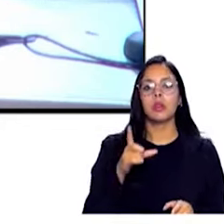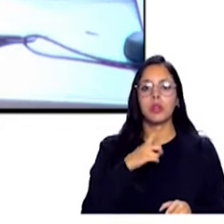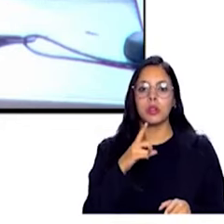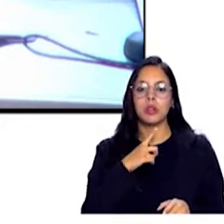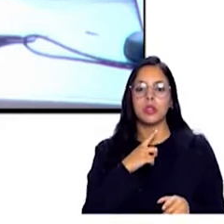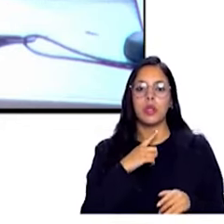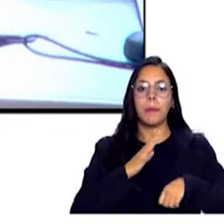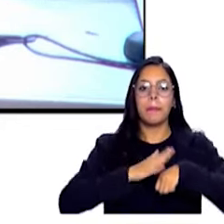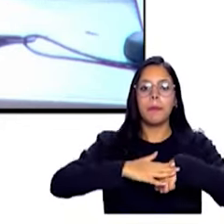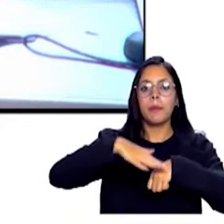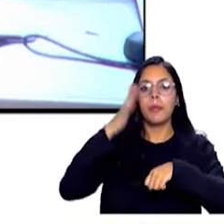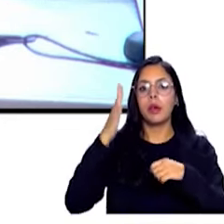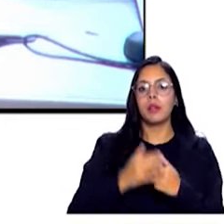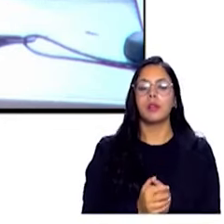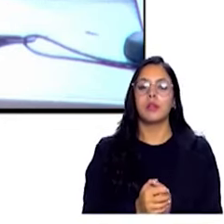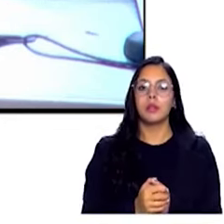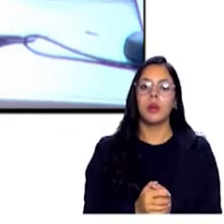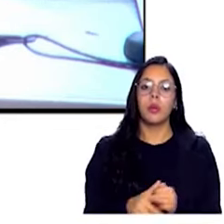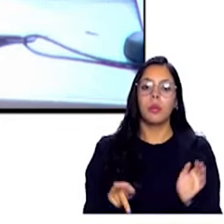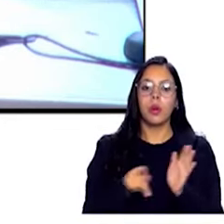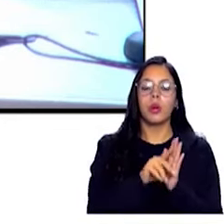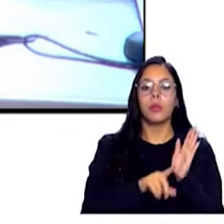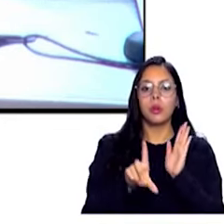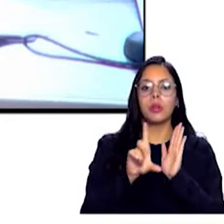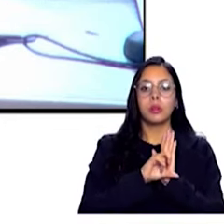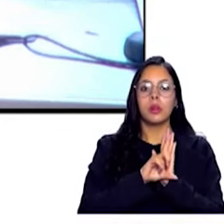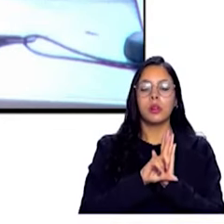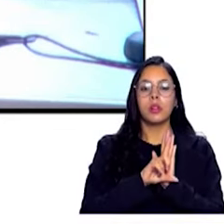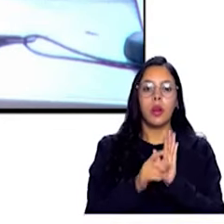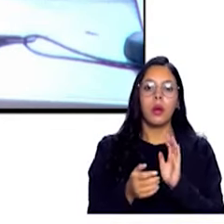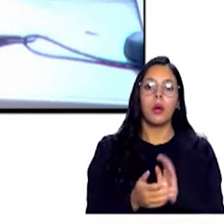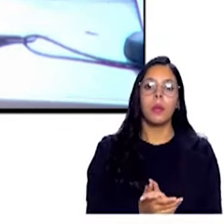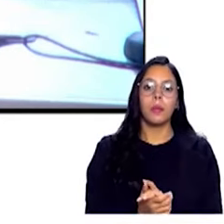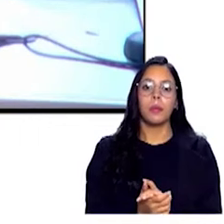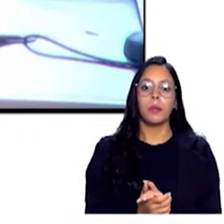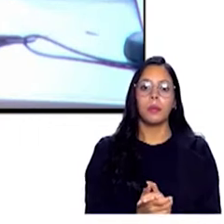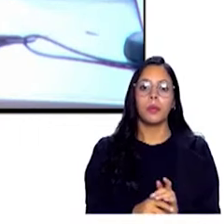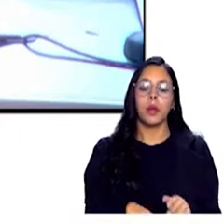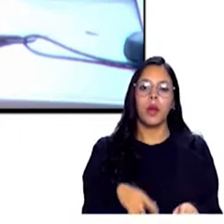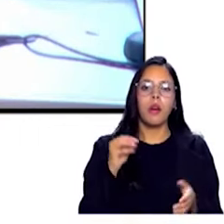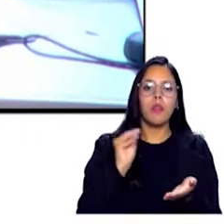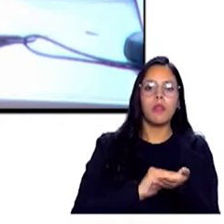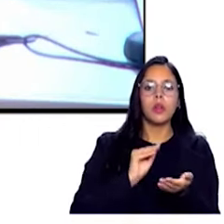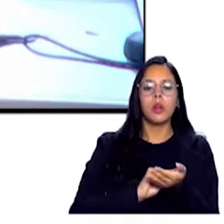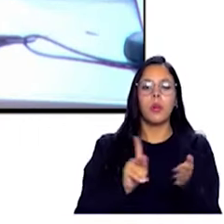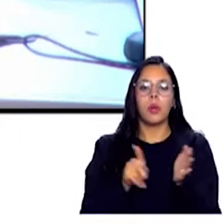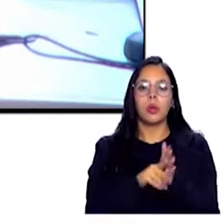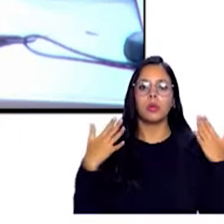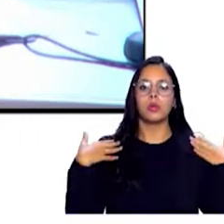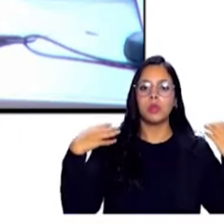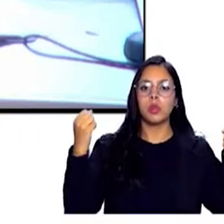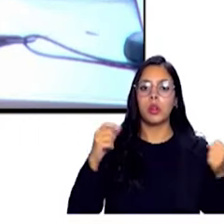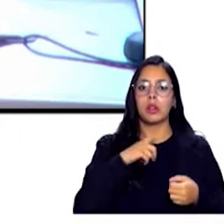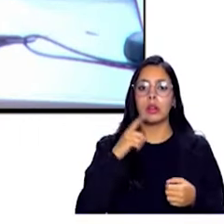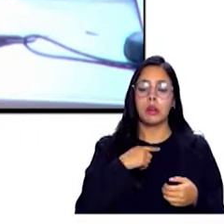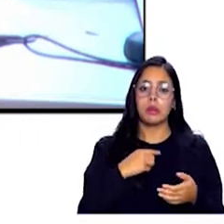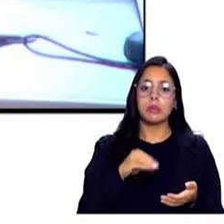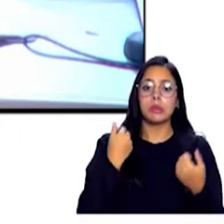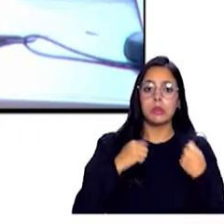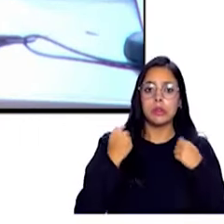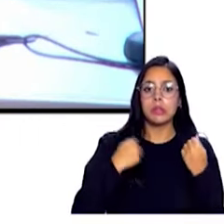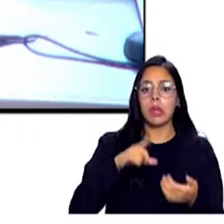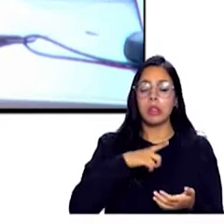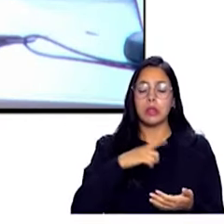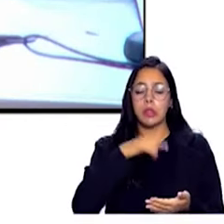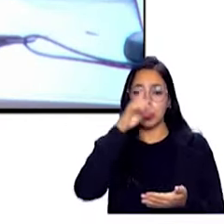sendu par le fait que les magistrat de la cour de cassation souhaite profondément